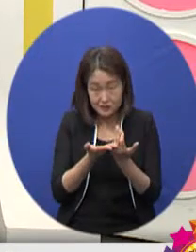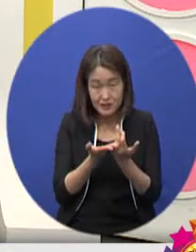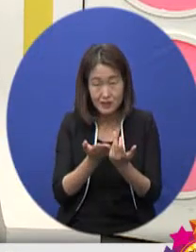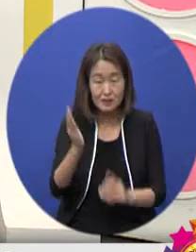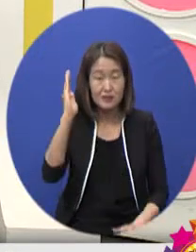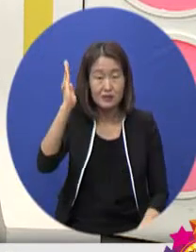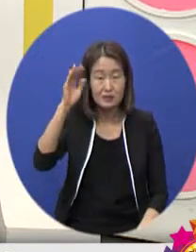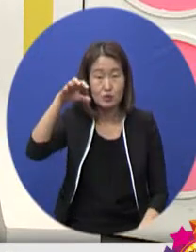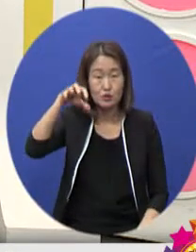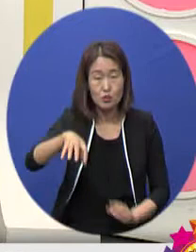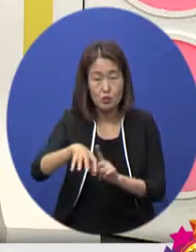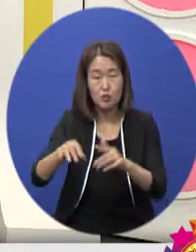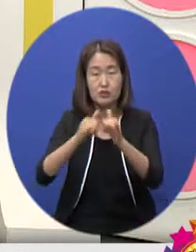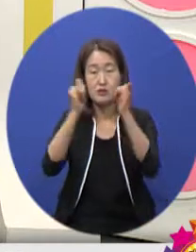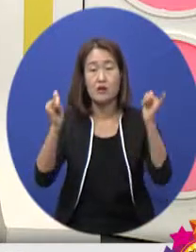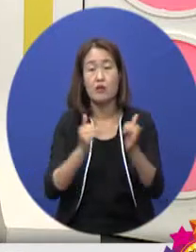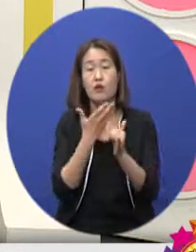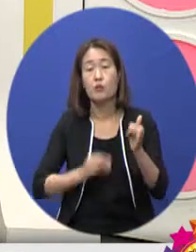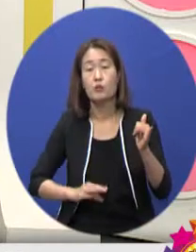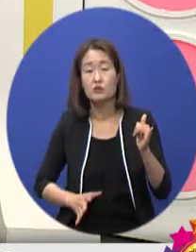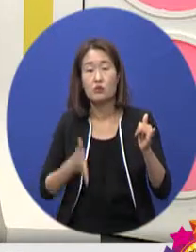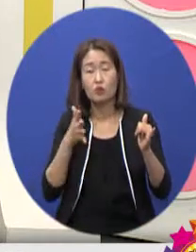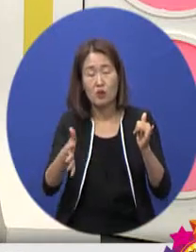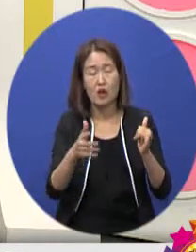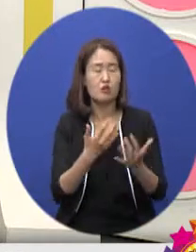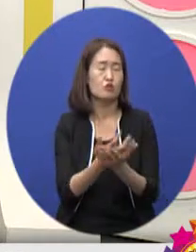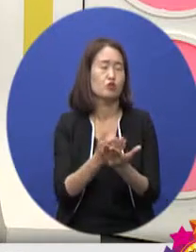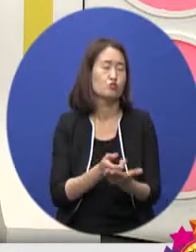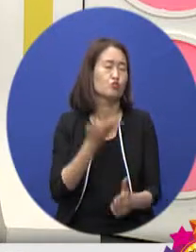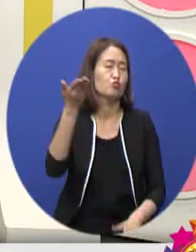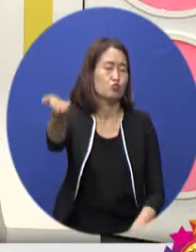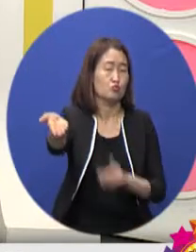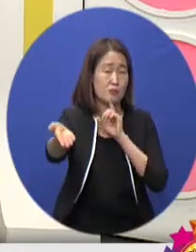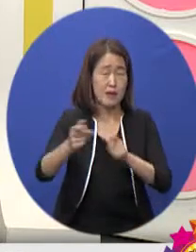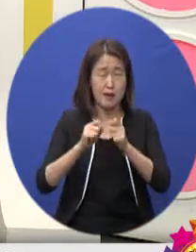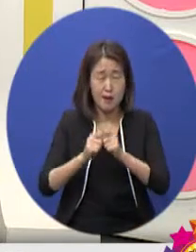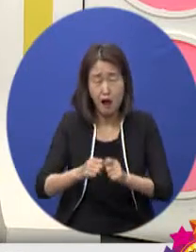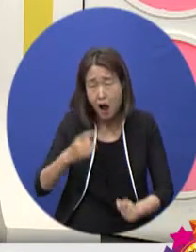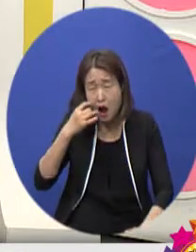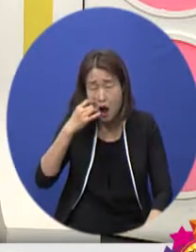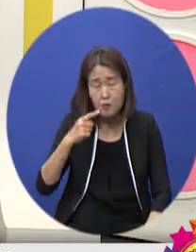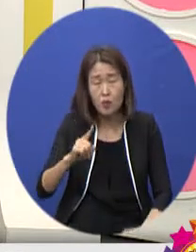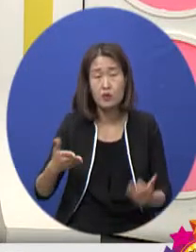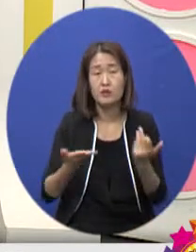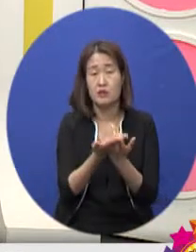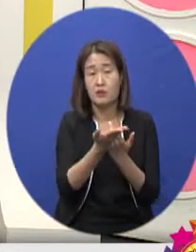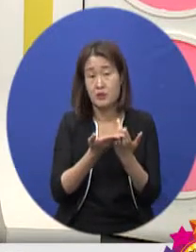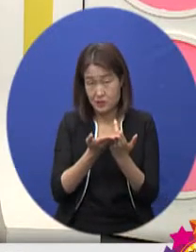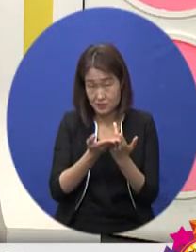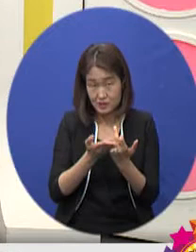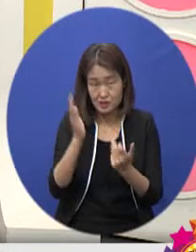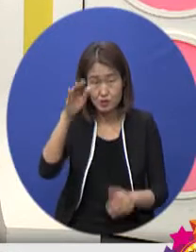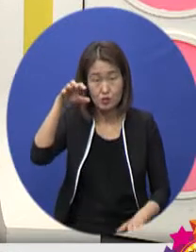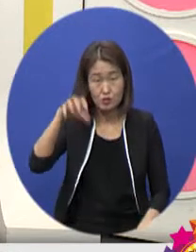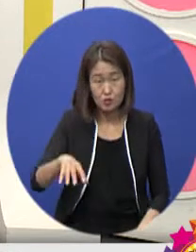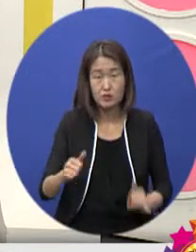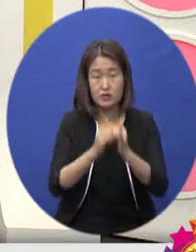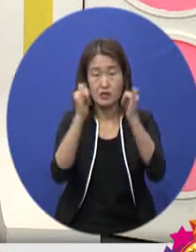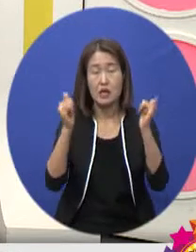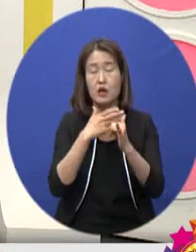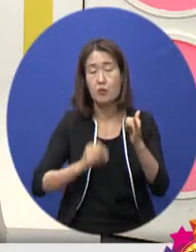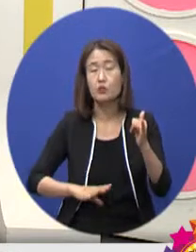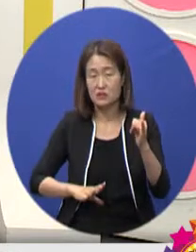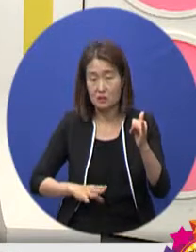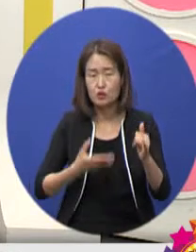사회복지과 접수하시면 된다고 하는데요. 더 자세한 점을 알아보고 싶으신 분들은요. 태백시청 사회복지과